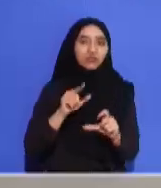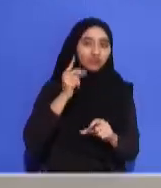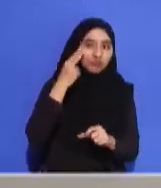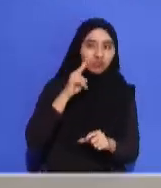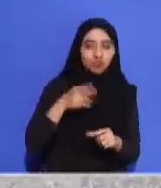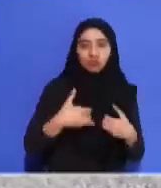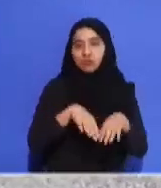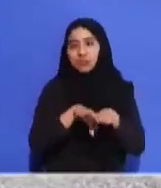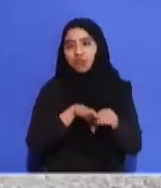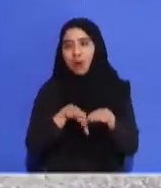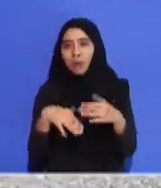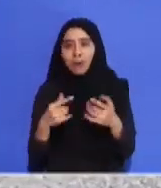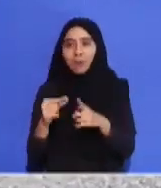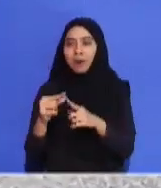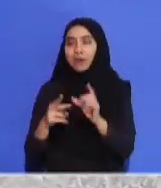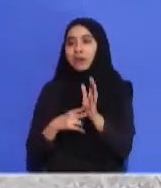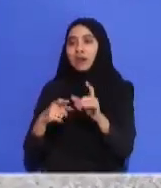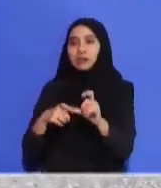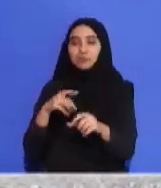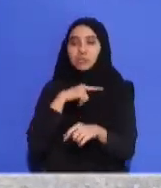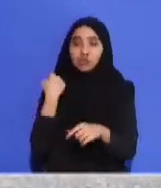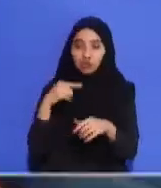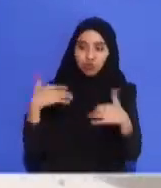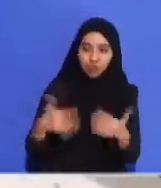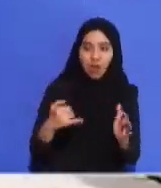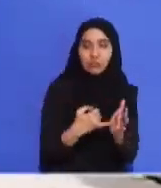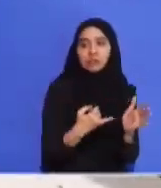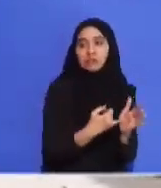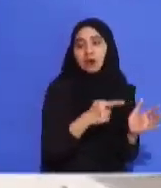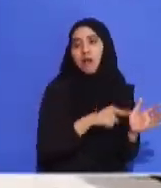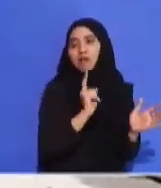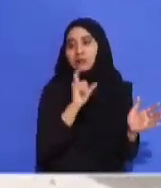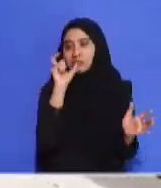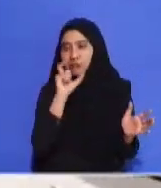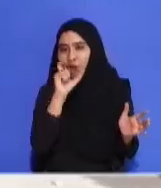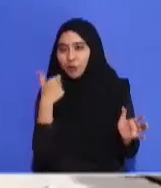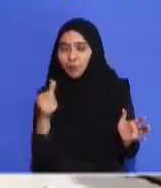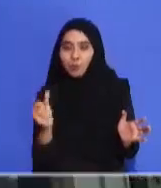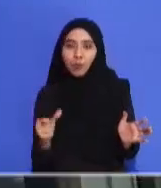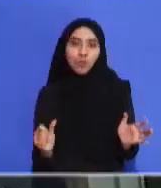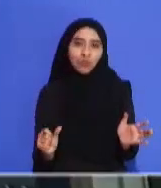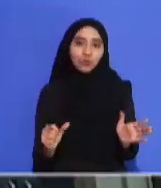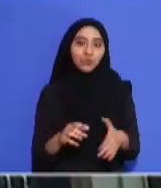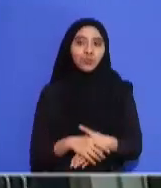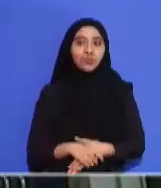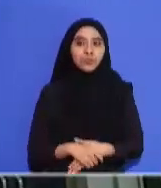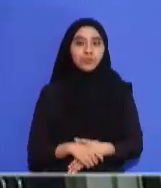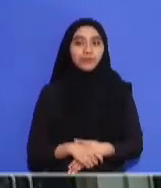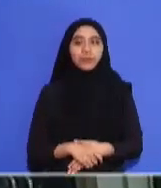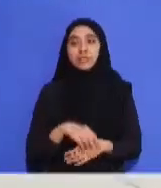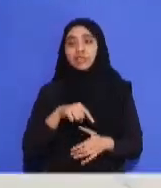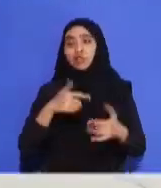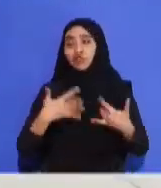yang pensiun komposisi keterisian ASN di Pemkot Kota Yogyakarta sudah proporsional sehingga tidak mengalami